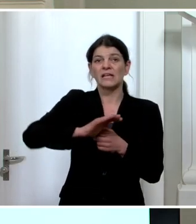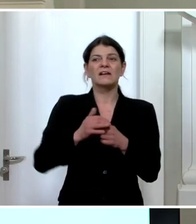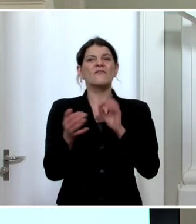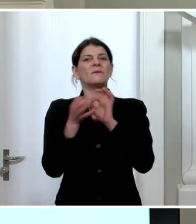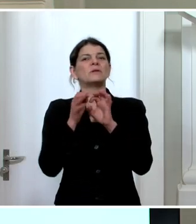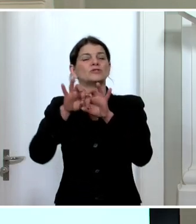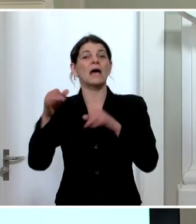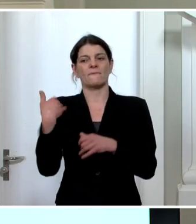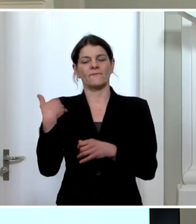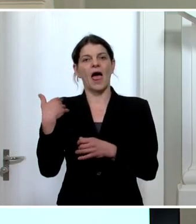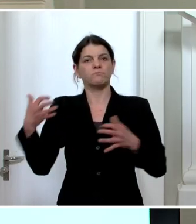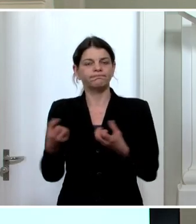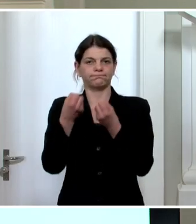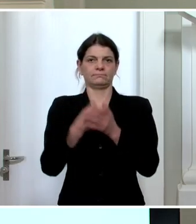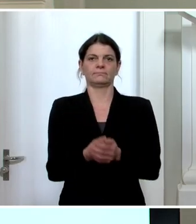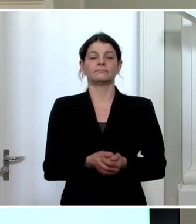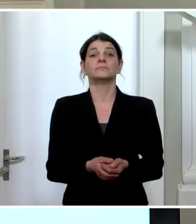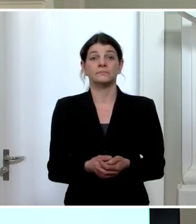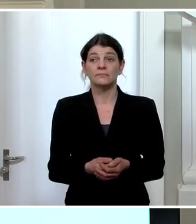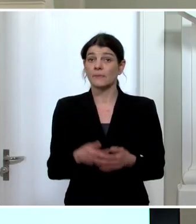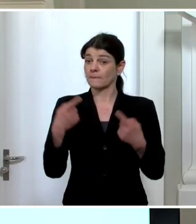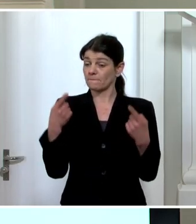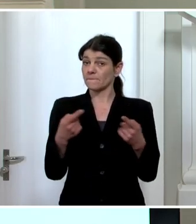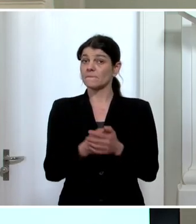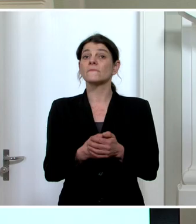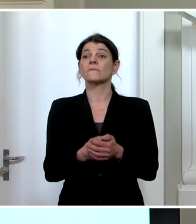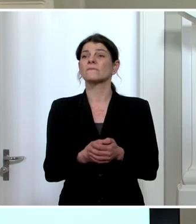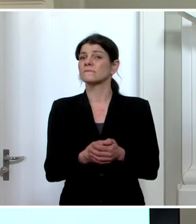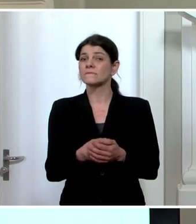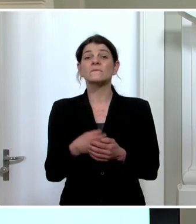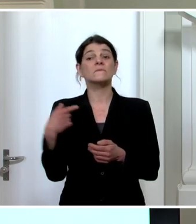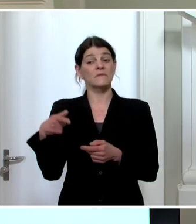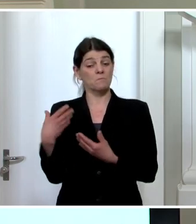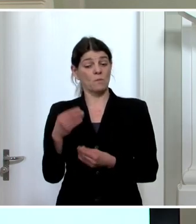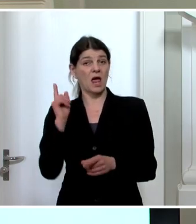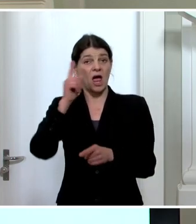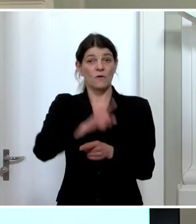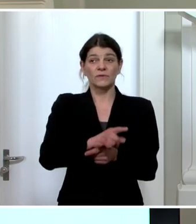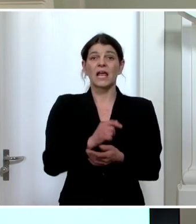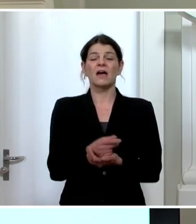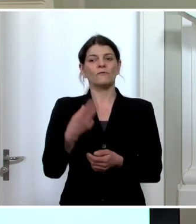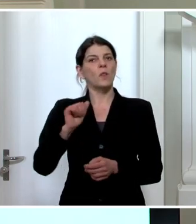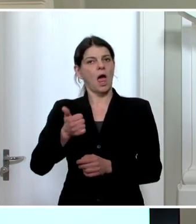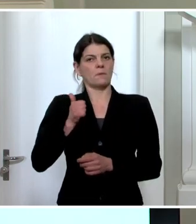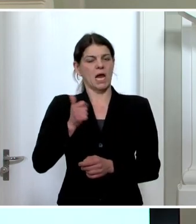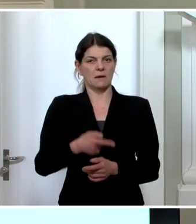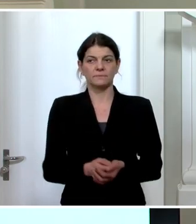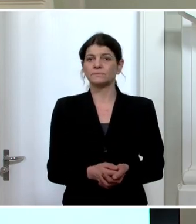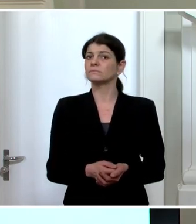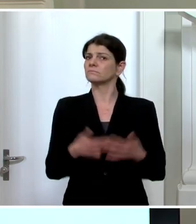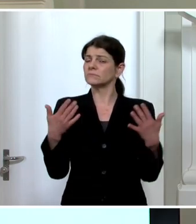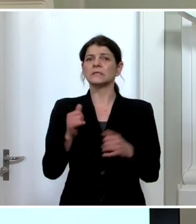Landesterritorialverbindungsstab eingesetzt. Dieser handelt im Auftrag der Armee, setzt sich